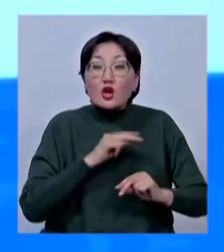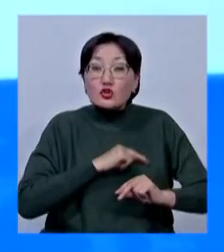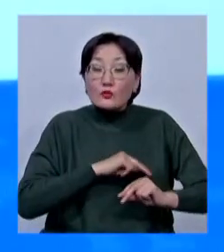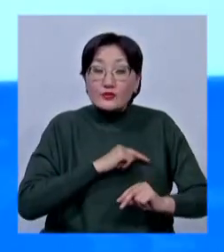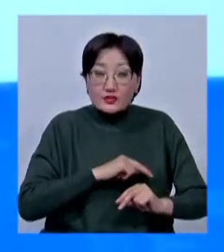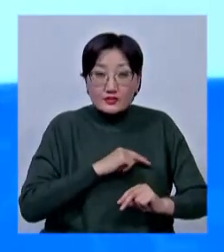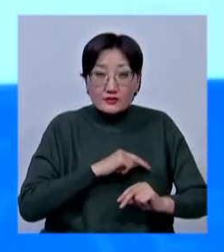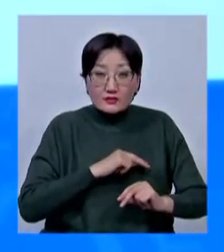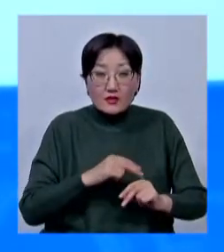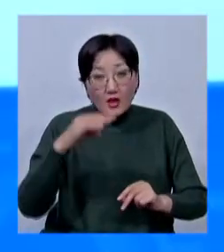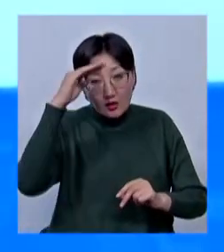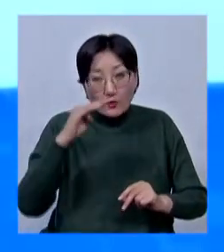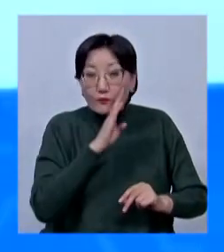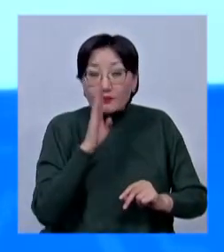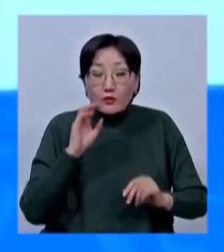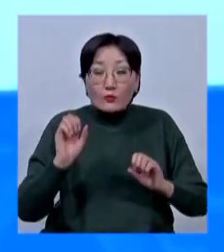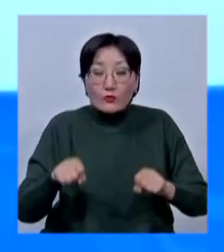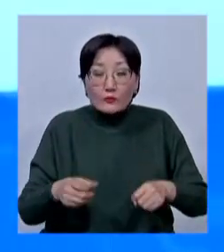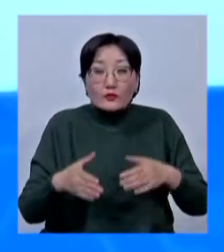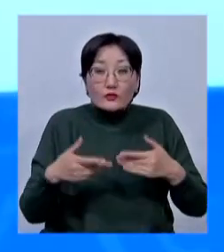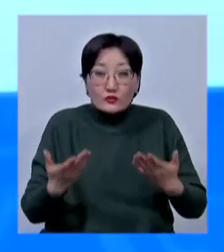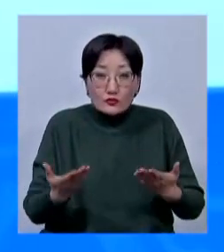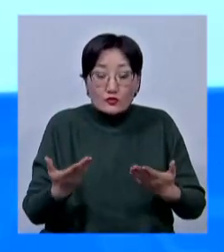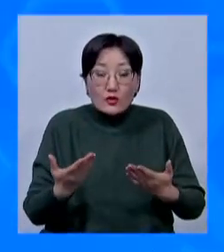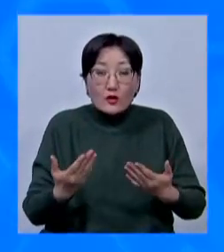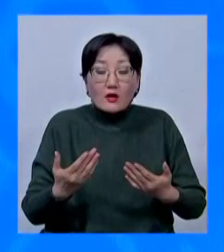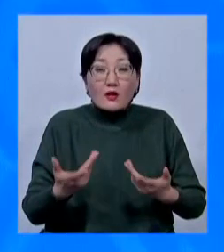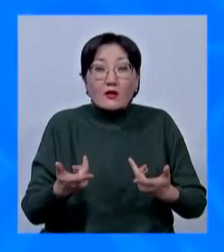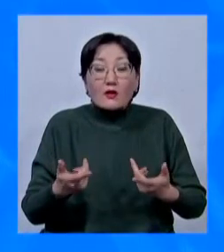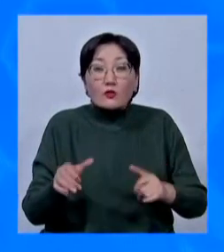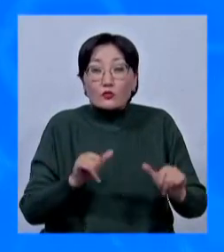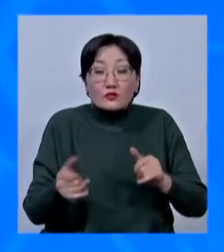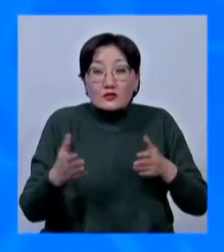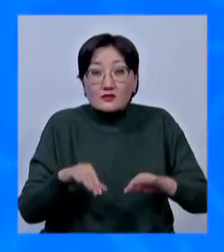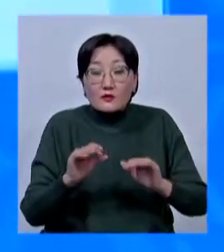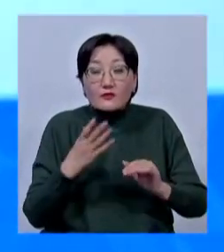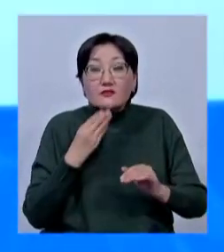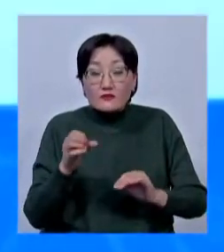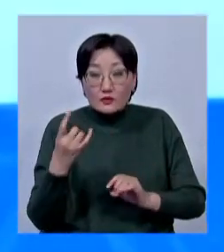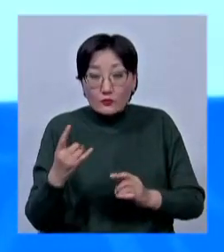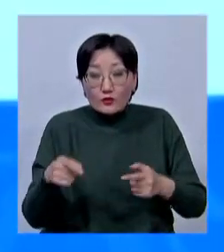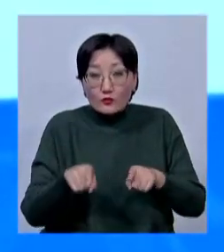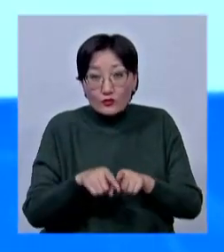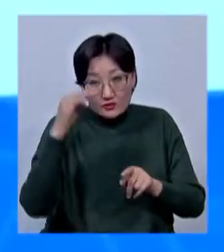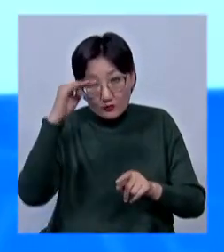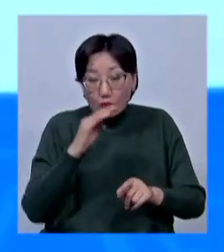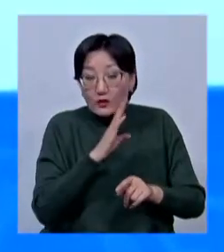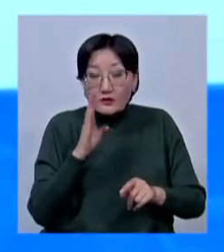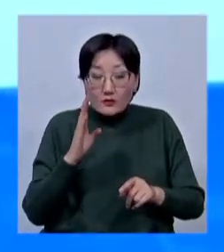істейтін, атананың мүмкіндігі жоқ болса, бала тастайтын жері жоқ болса, әрине, ол сондай атаналарға арналған жанағы